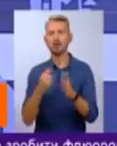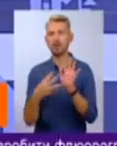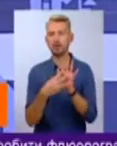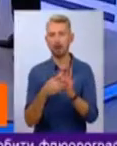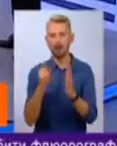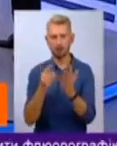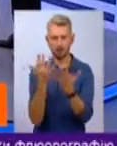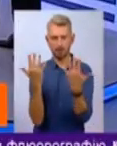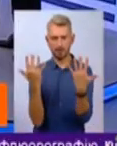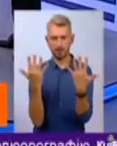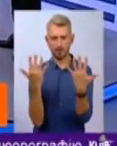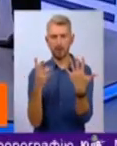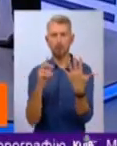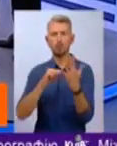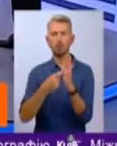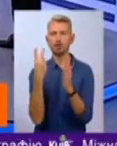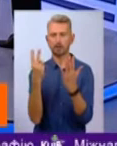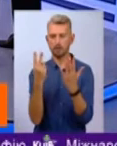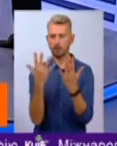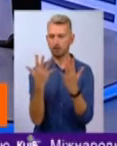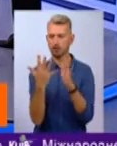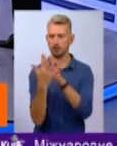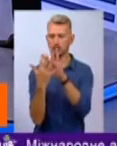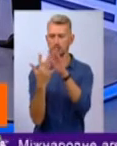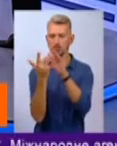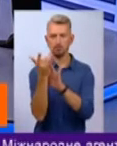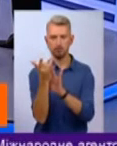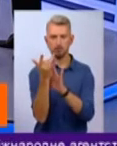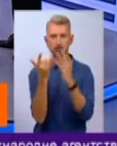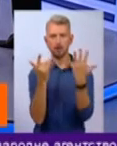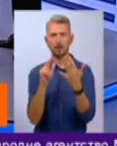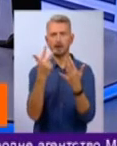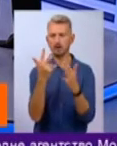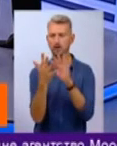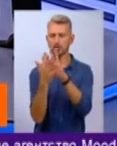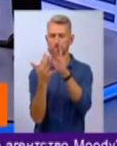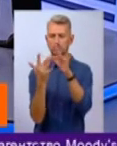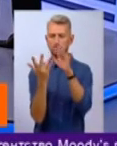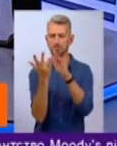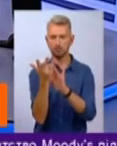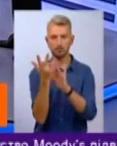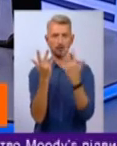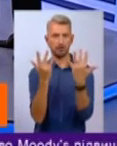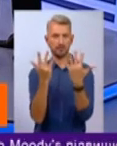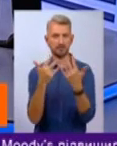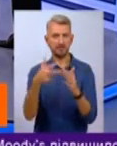на пальцях, я показую, на 2, 1, 8, 18, на 3, 27, на 4, 36. От бачите, я показую